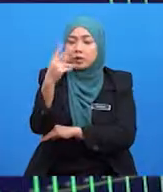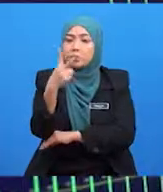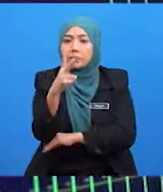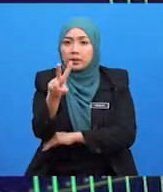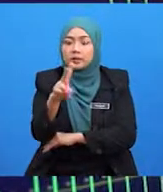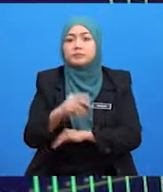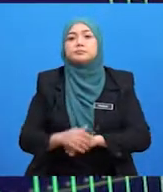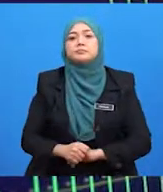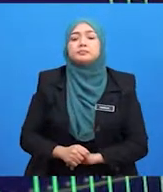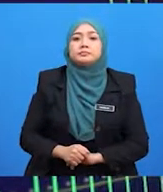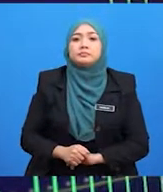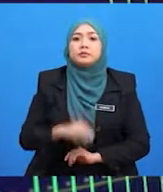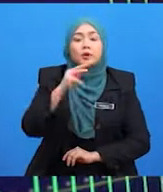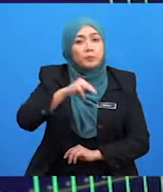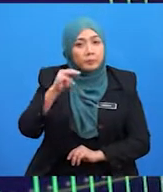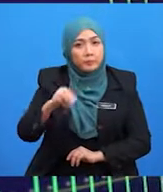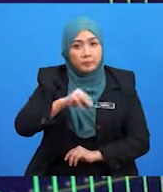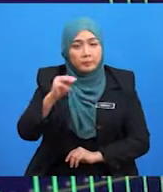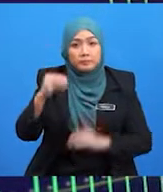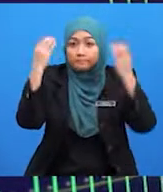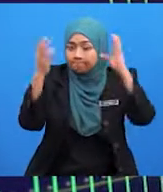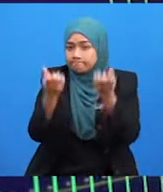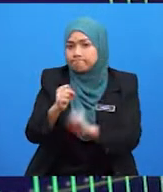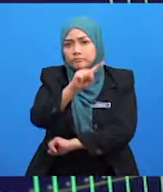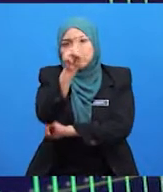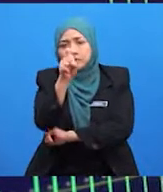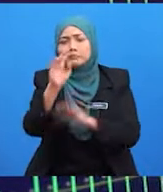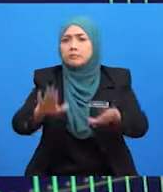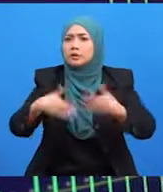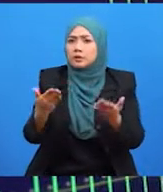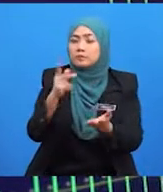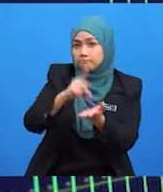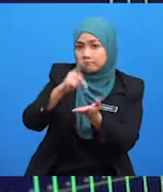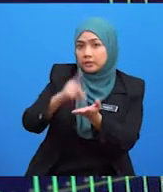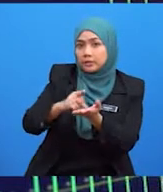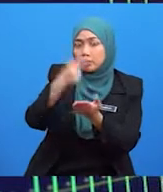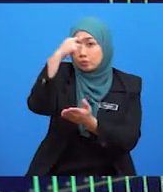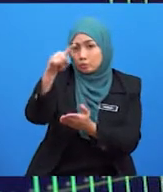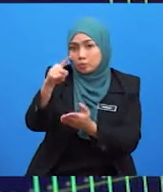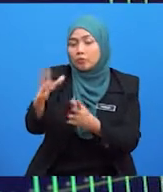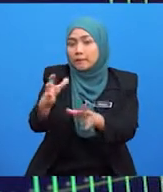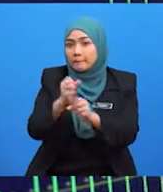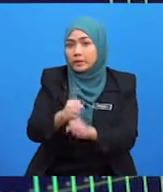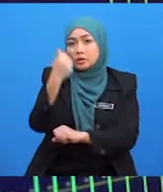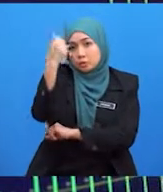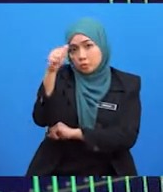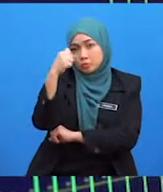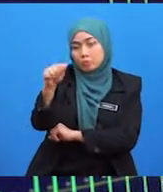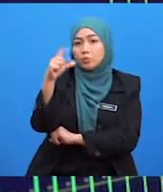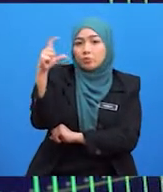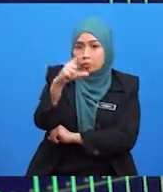12. Murid-murid, cikgu nak tanya, bagaimana kiraan untuk dapat 10 bulan